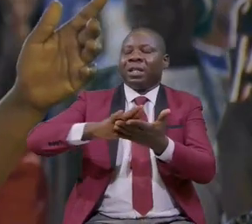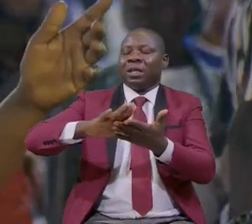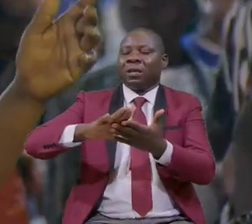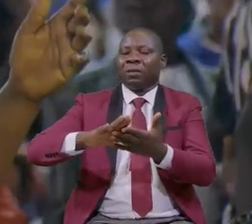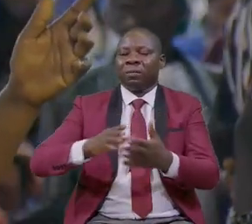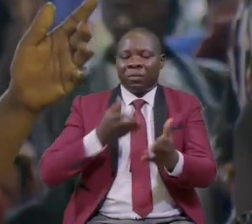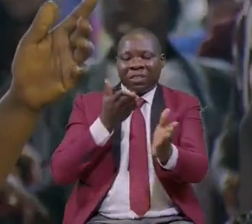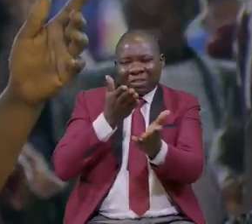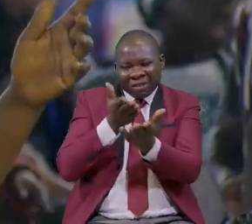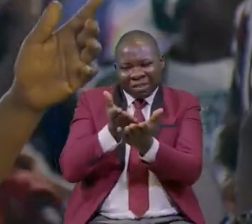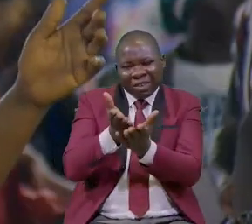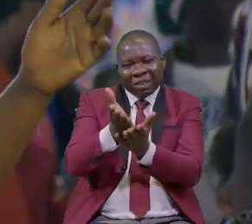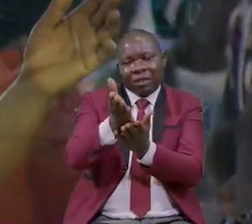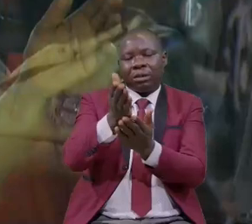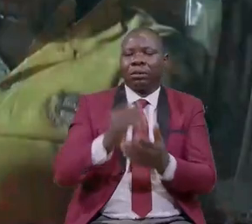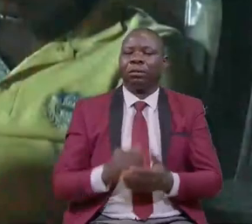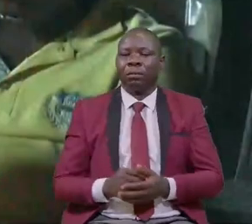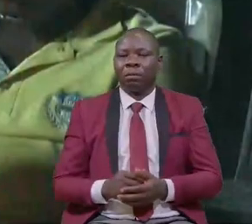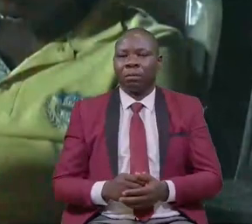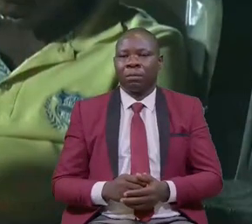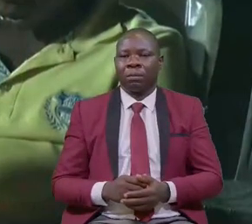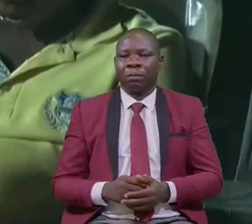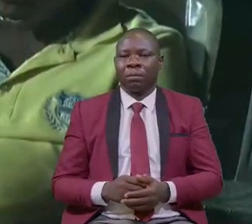clairement, direct.